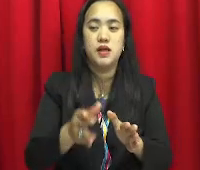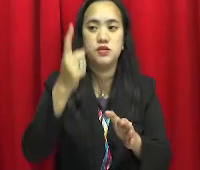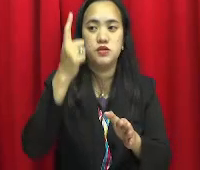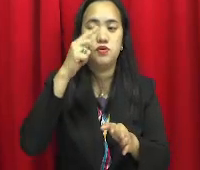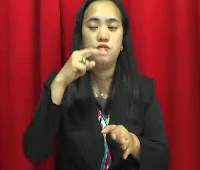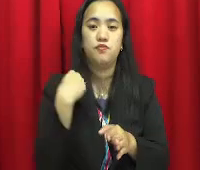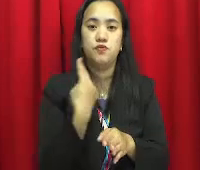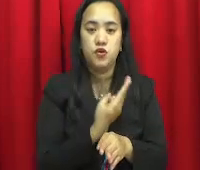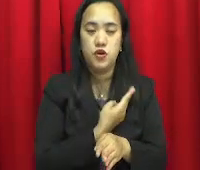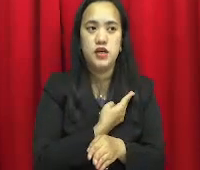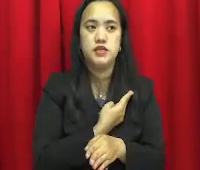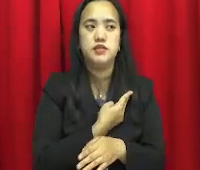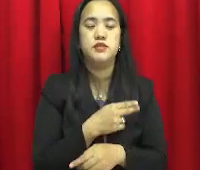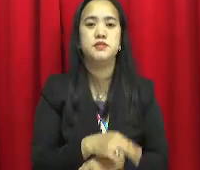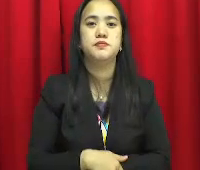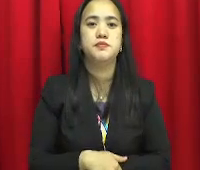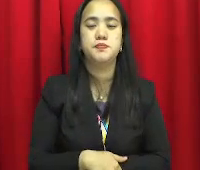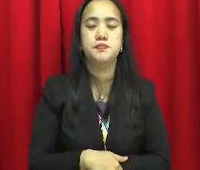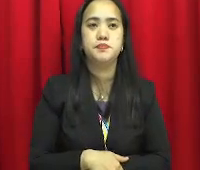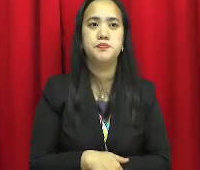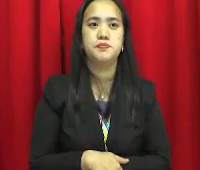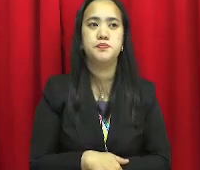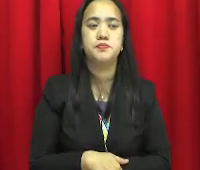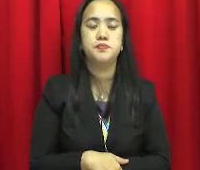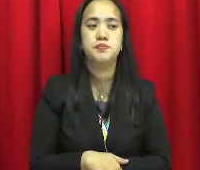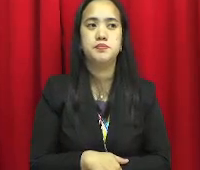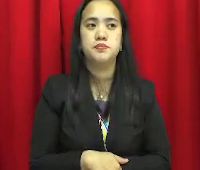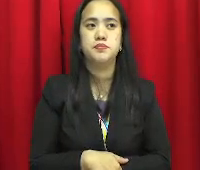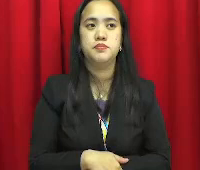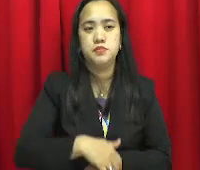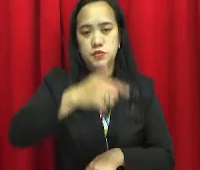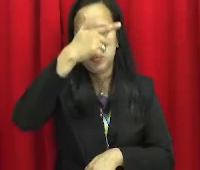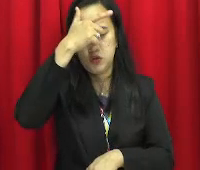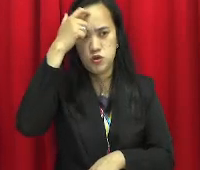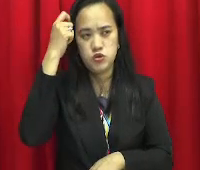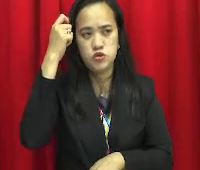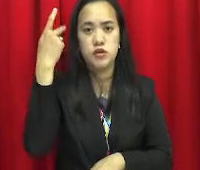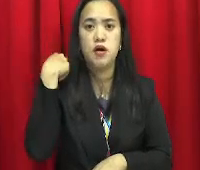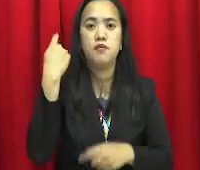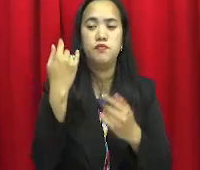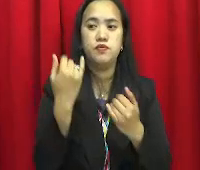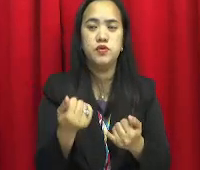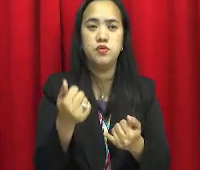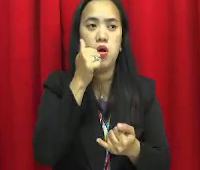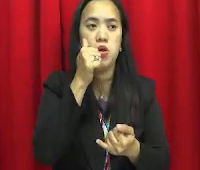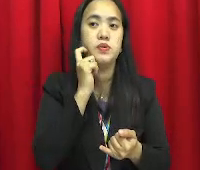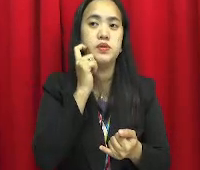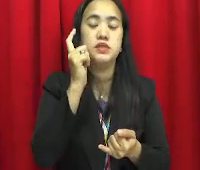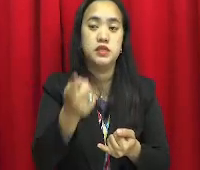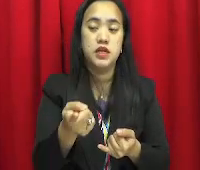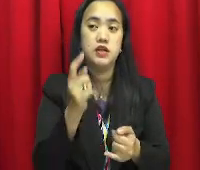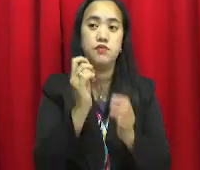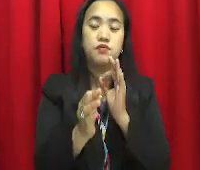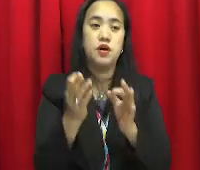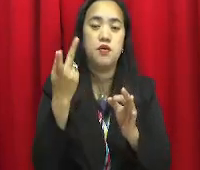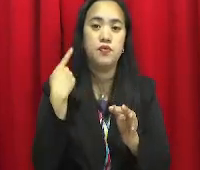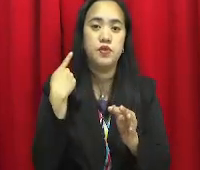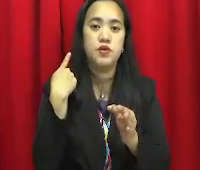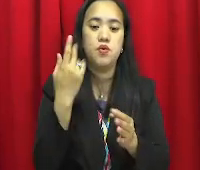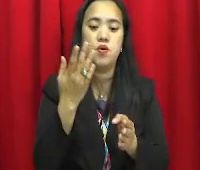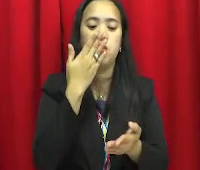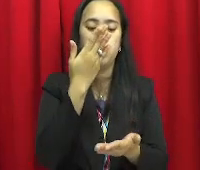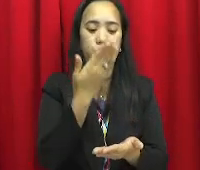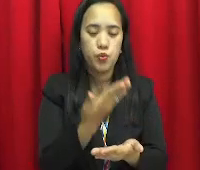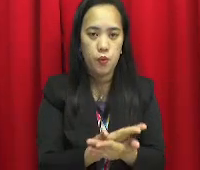lang, minsan kasi ang tinuturong lang natin blessing, yung may income na maganda. Oh, oh, maganda oh. Sasakyan. Pero sabi ko nga sa inyo mga